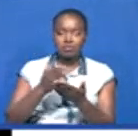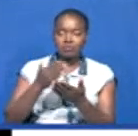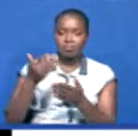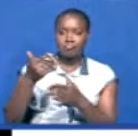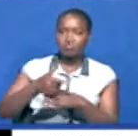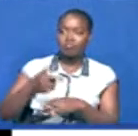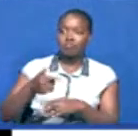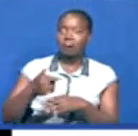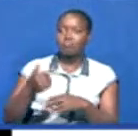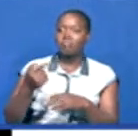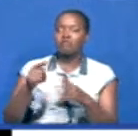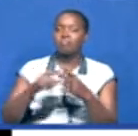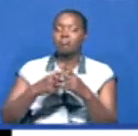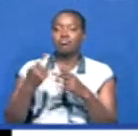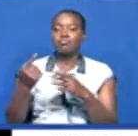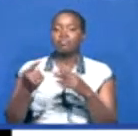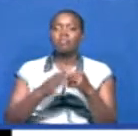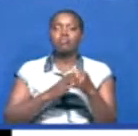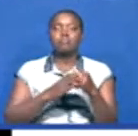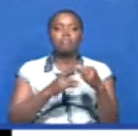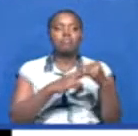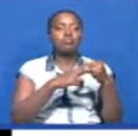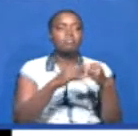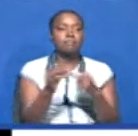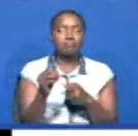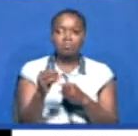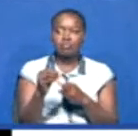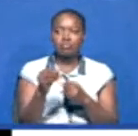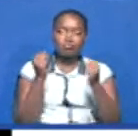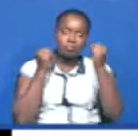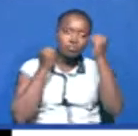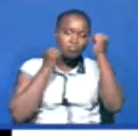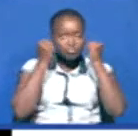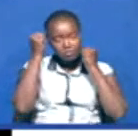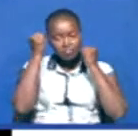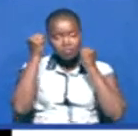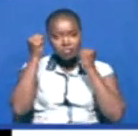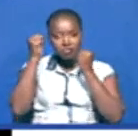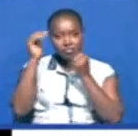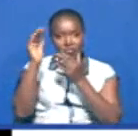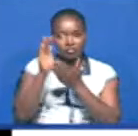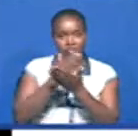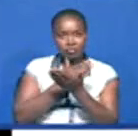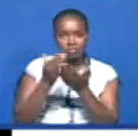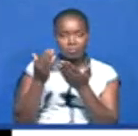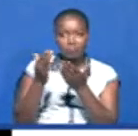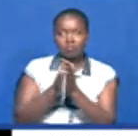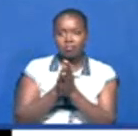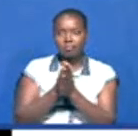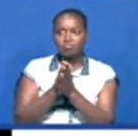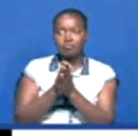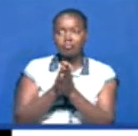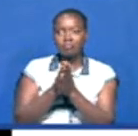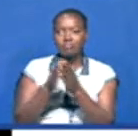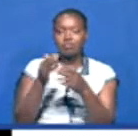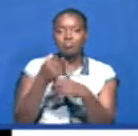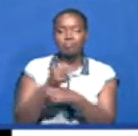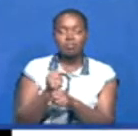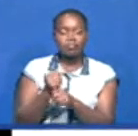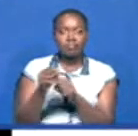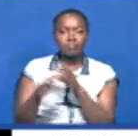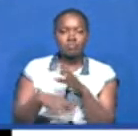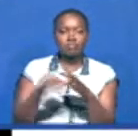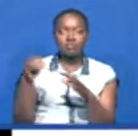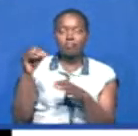in 1970. It is a military band that was founded by Habel Kifoto. So let's put our